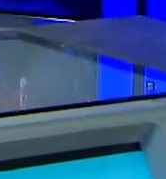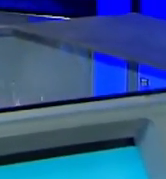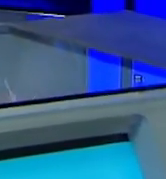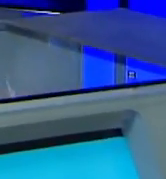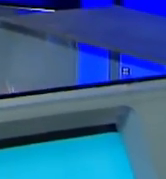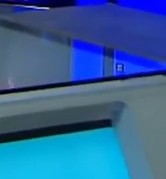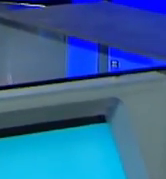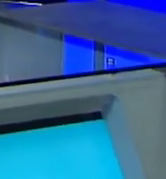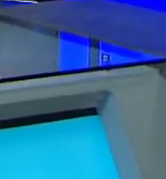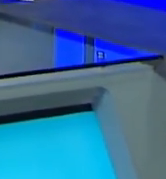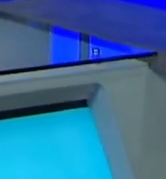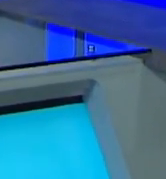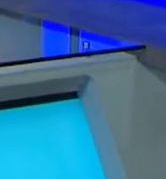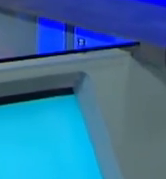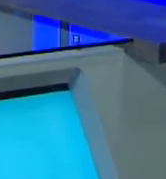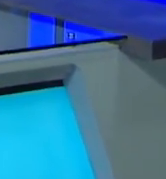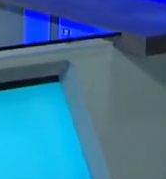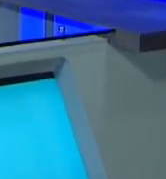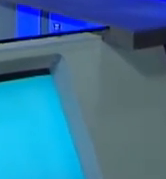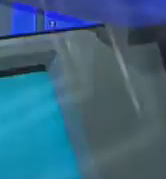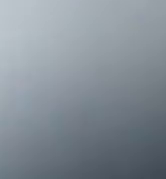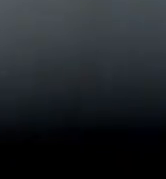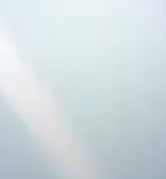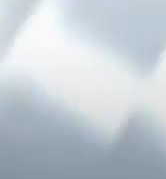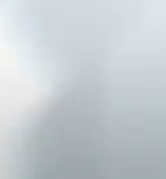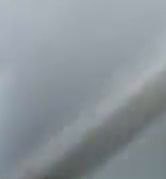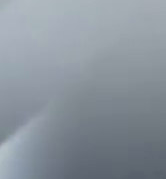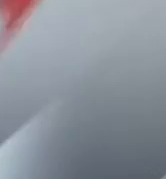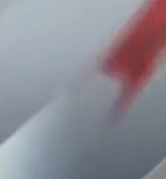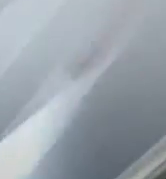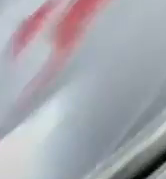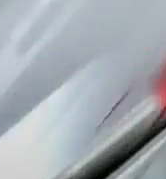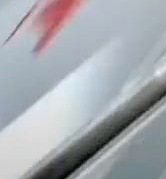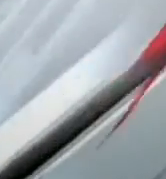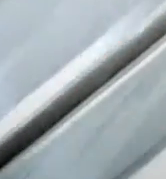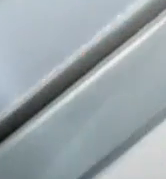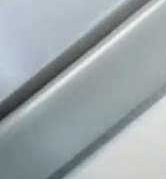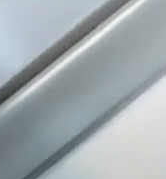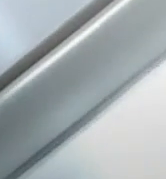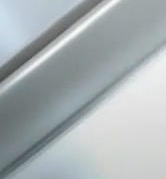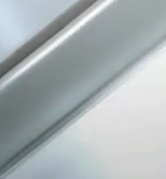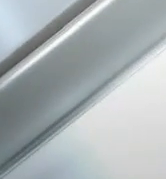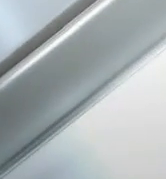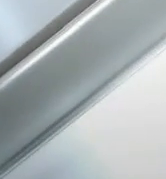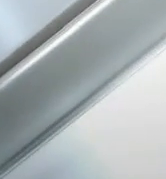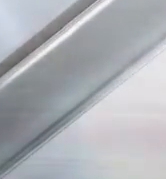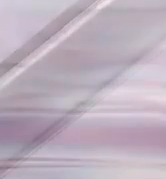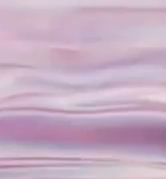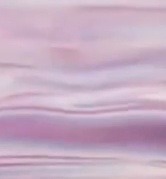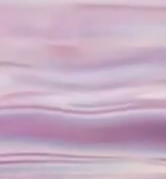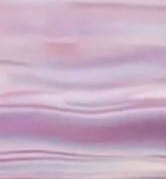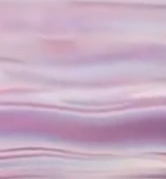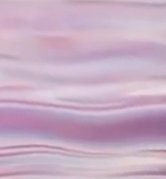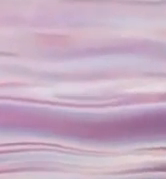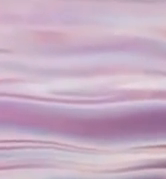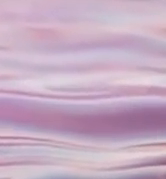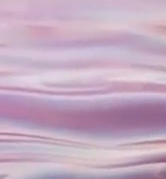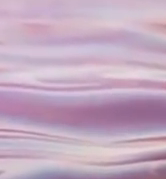Non-stop ang pagtutok dito lang sa 24 Horas. The